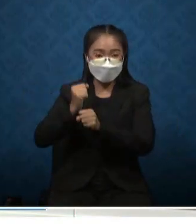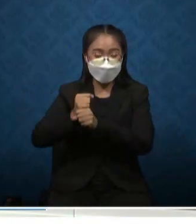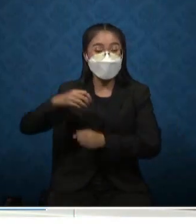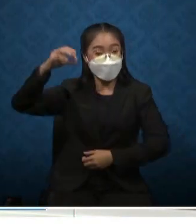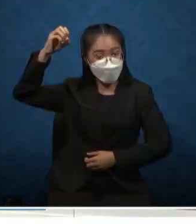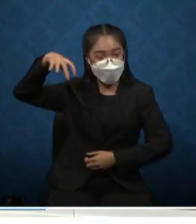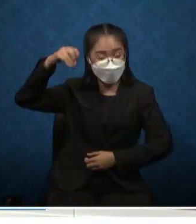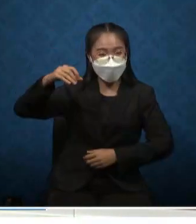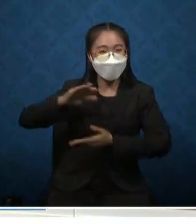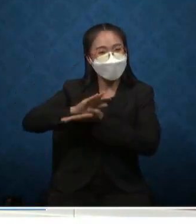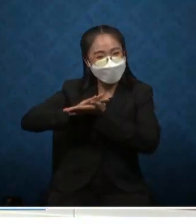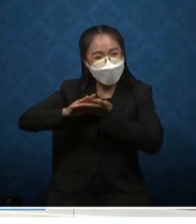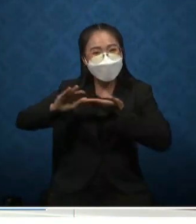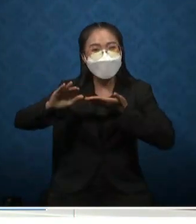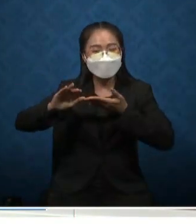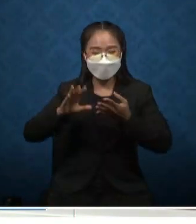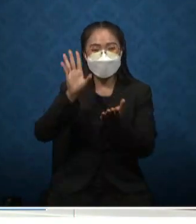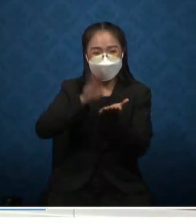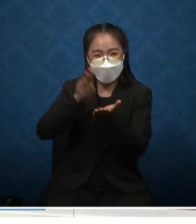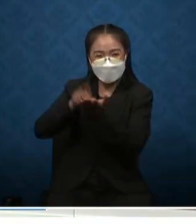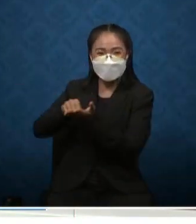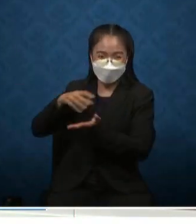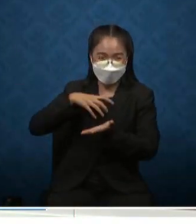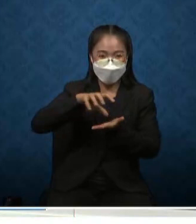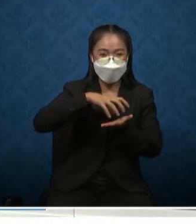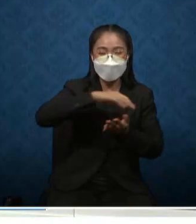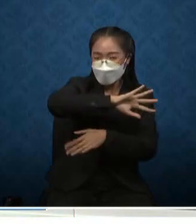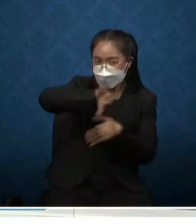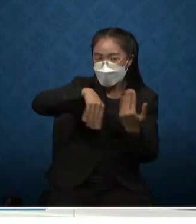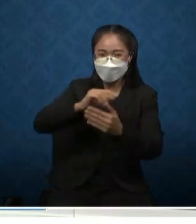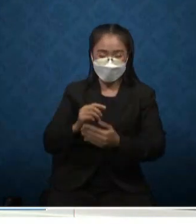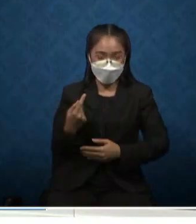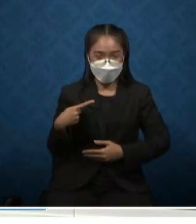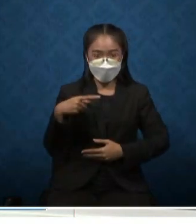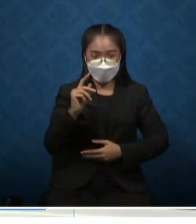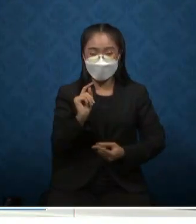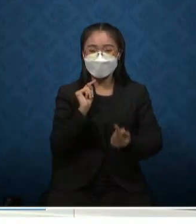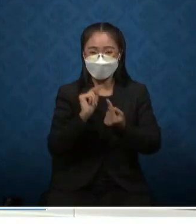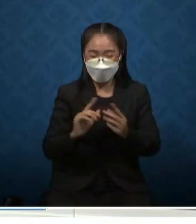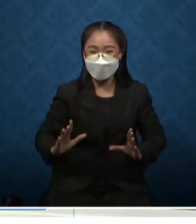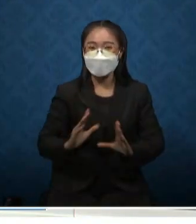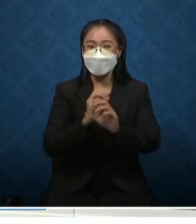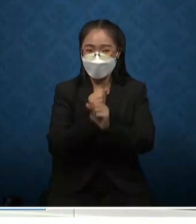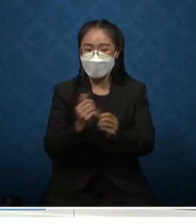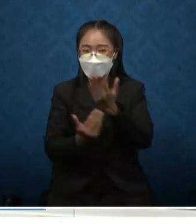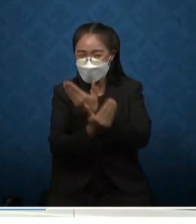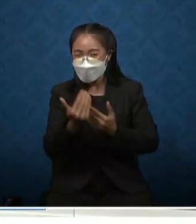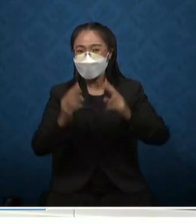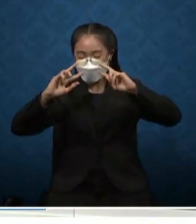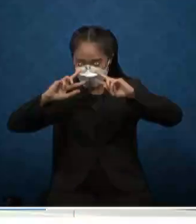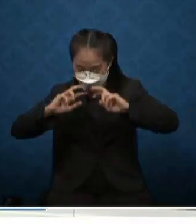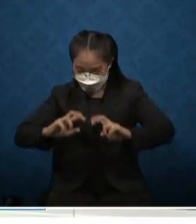โดยข้อมูลต่างๆที่ได้กล่าวไปแล้วเป็นประโยชน์อย่างยิ่งต่อการนำไปประกอบการพิจารณาศึกษา